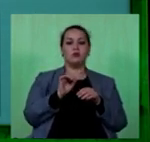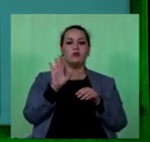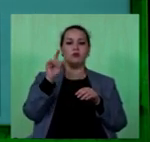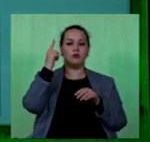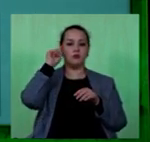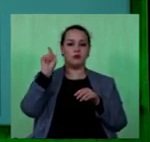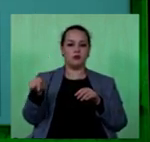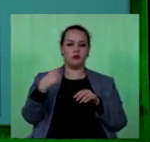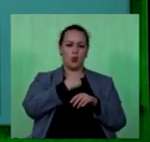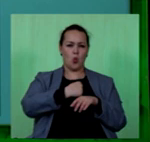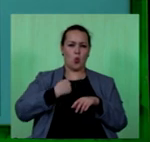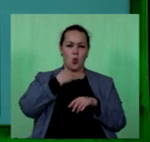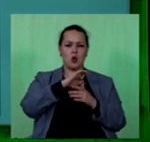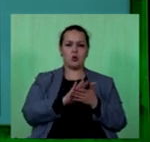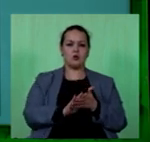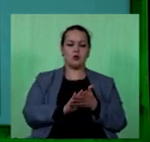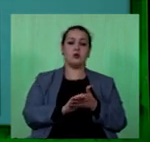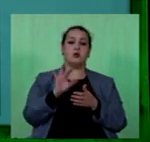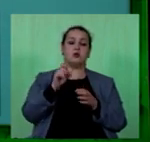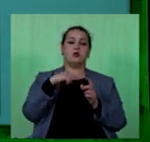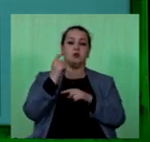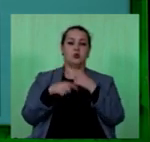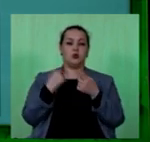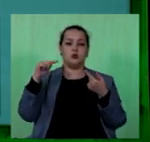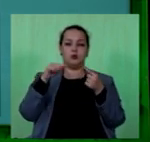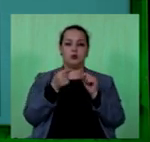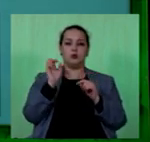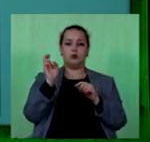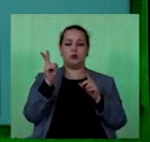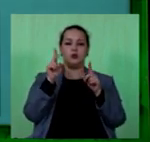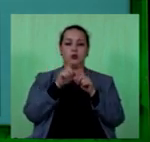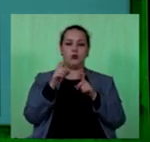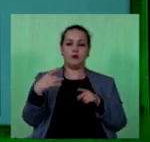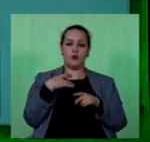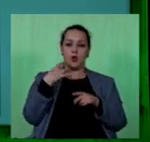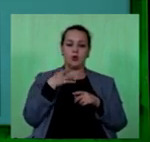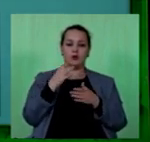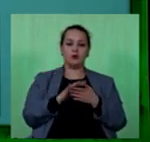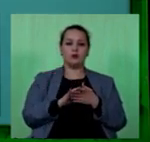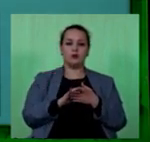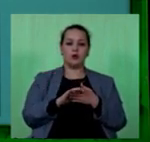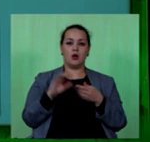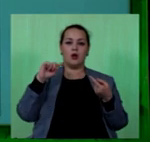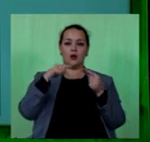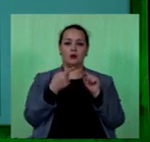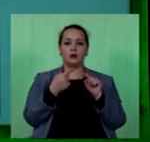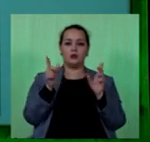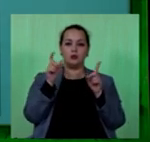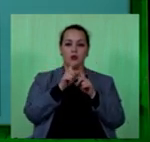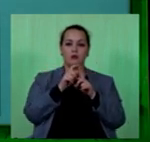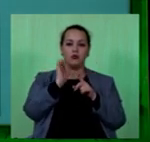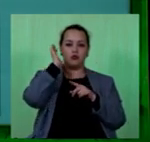знаете злой и следующий антоним к слову белый-белый антоним слова